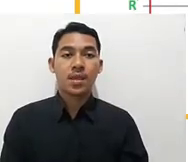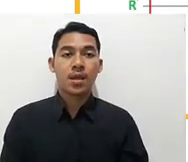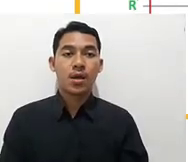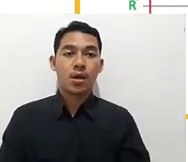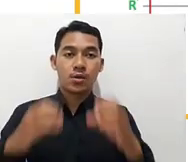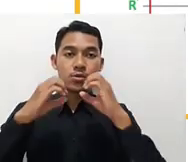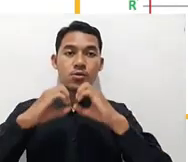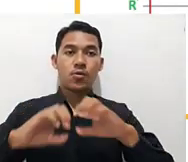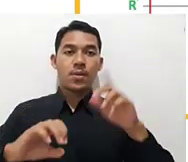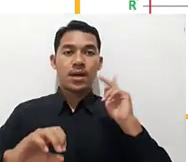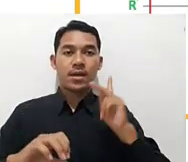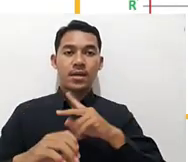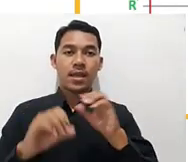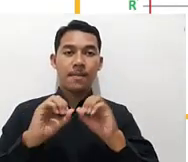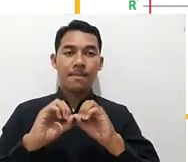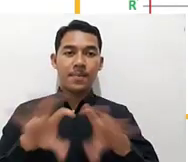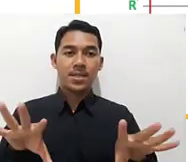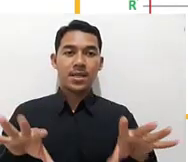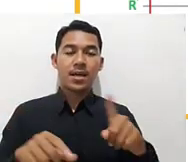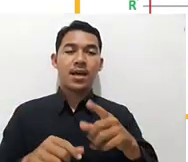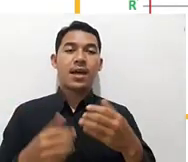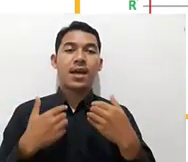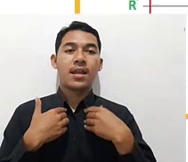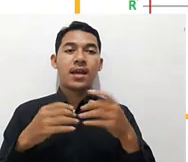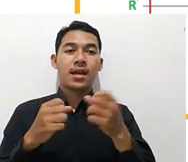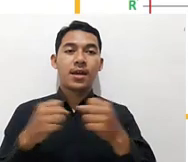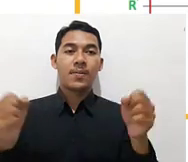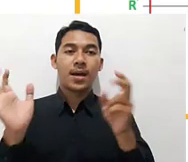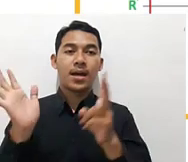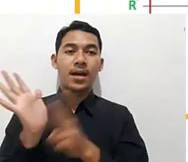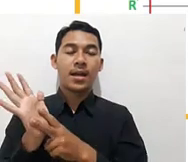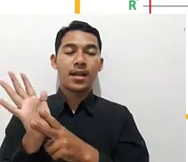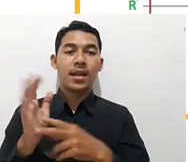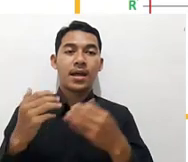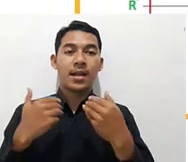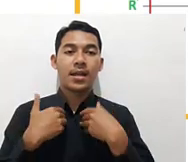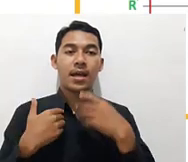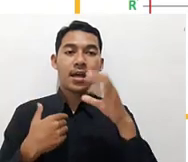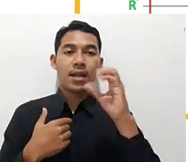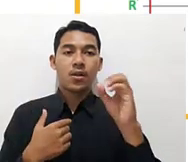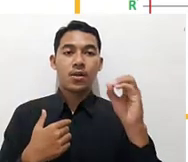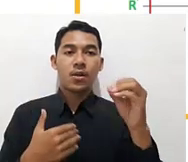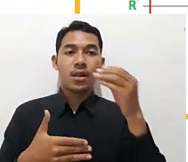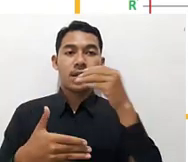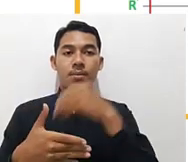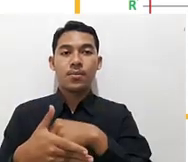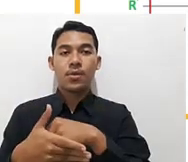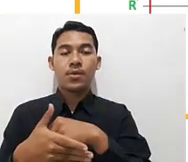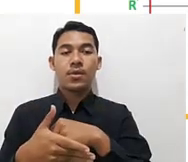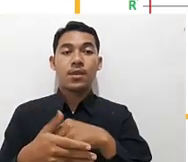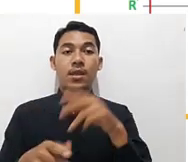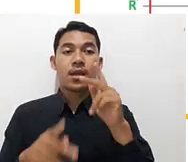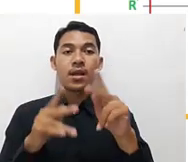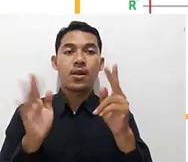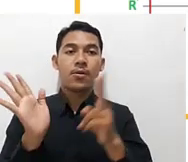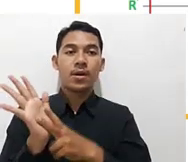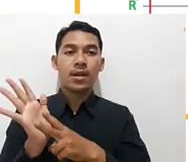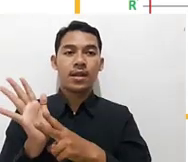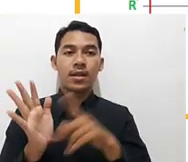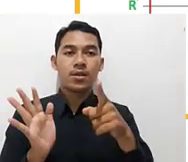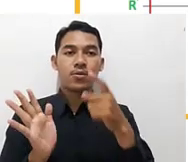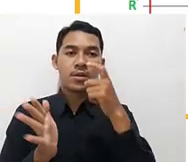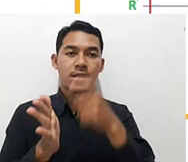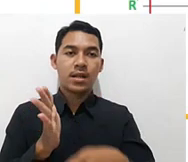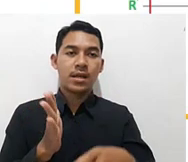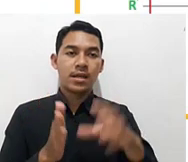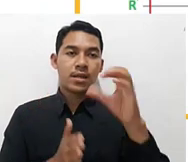pecah. Ini ada gerbang N, ini 0 0 inputnya, maka kalau di N kan hasilnya kan 0 kan ya. Terus